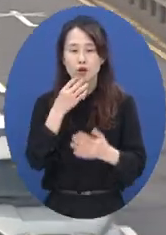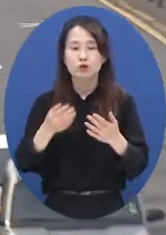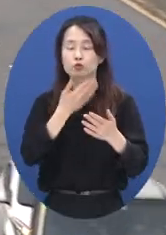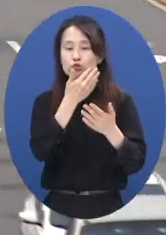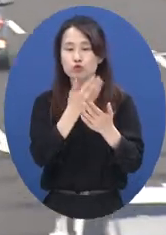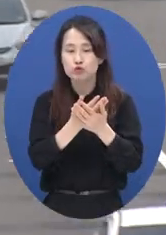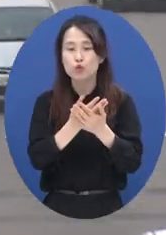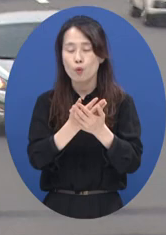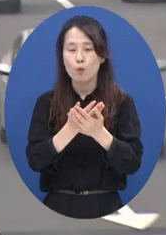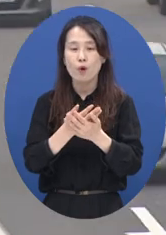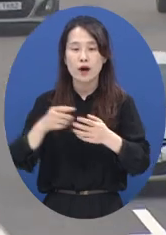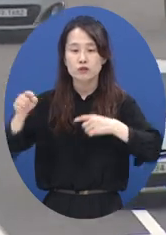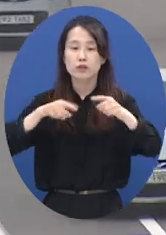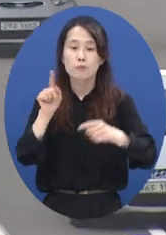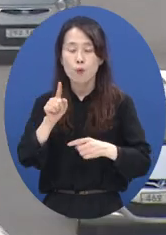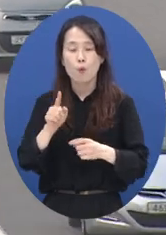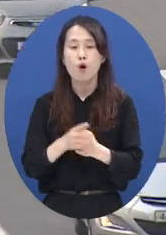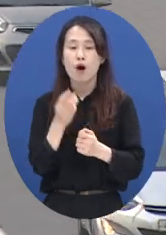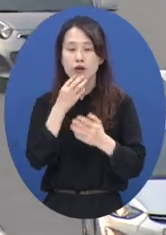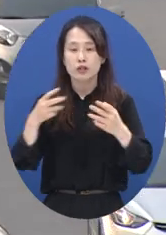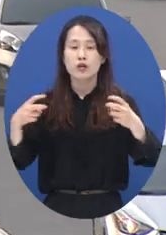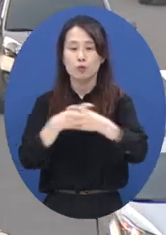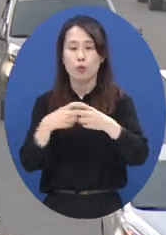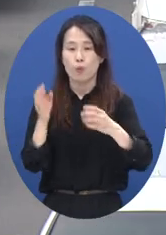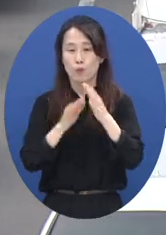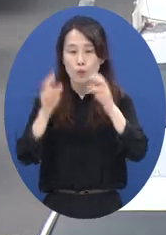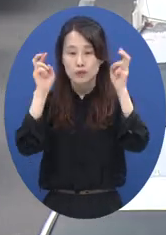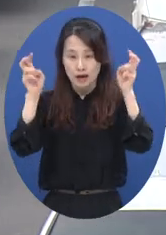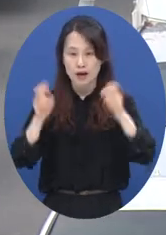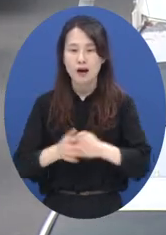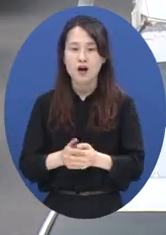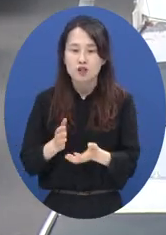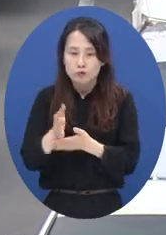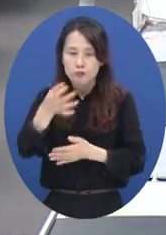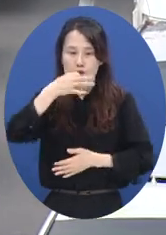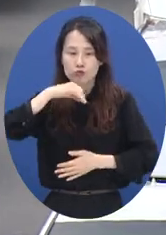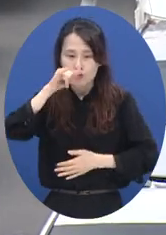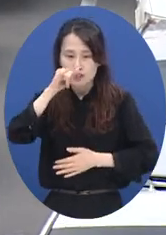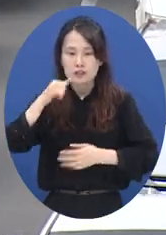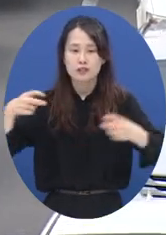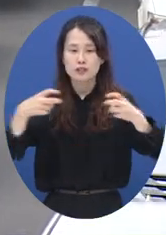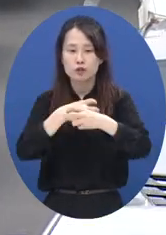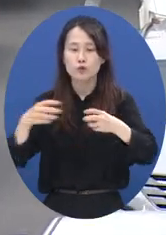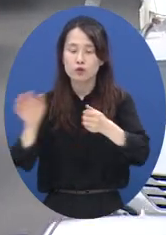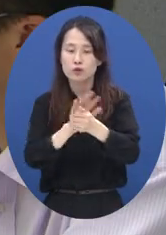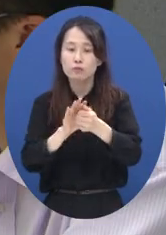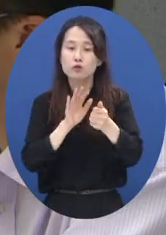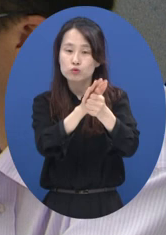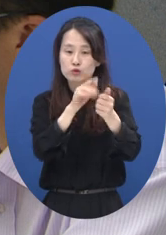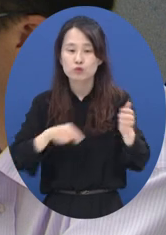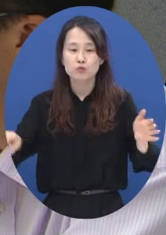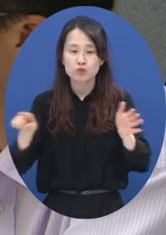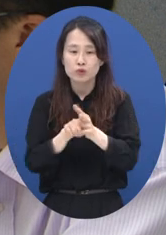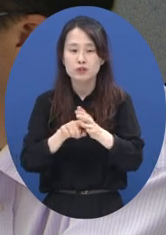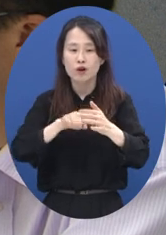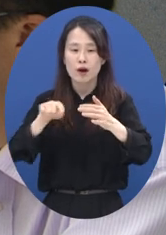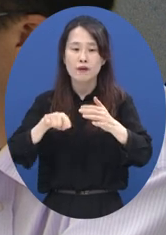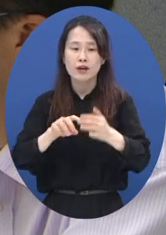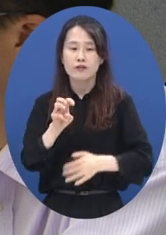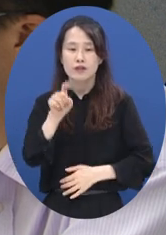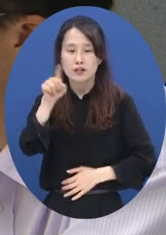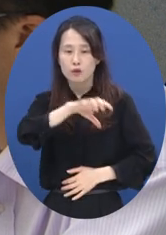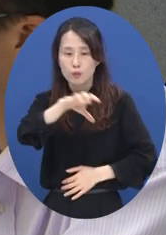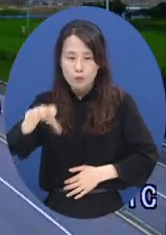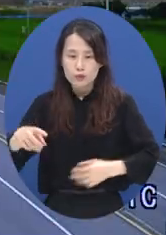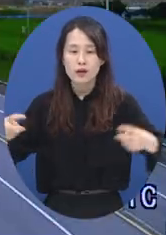민선 7기 경기도의 교통분야 핵심 정책인 경기교통공사. 전문적이고 효율적인 대중교통 서비스를 제공하기 위해 도내